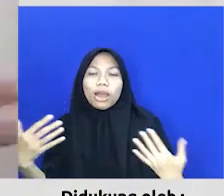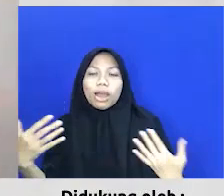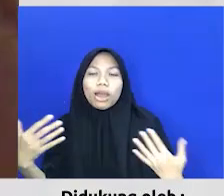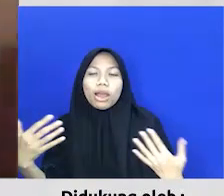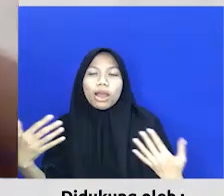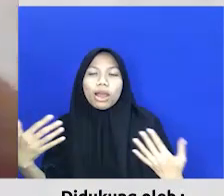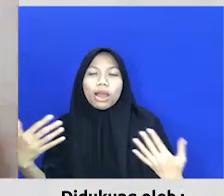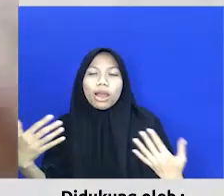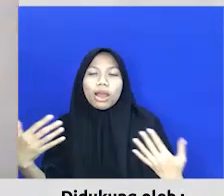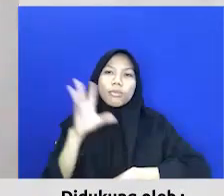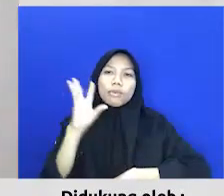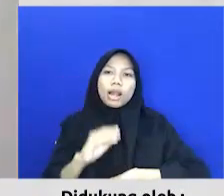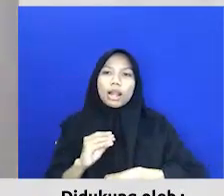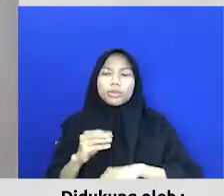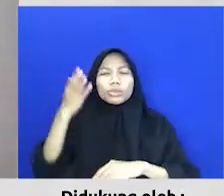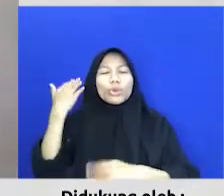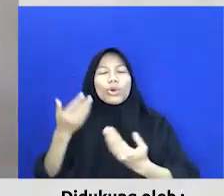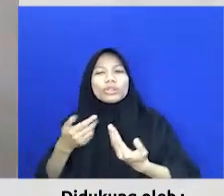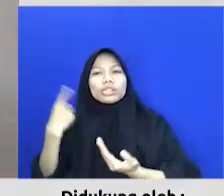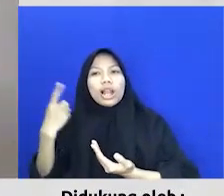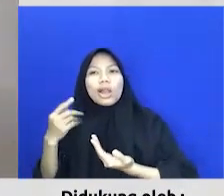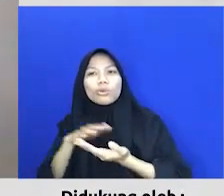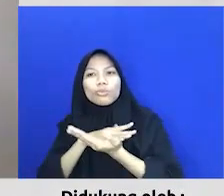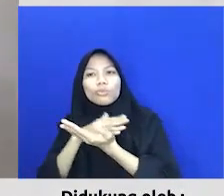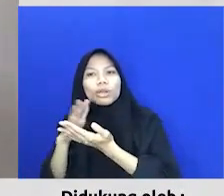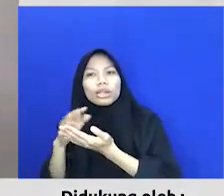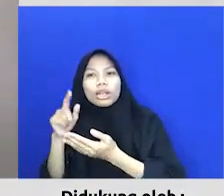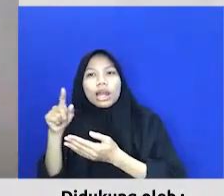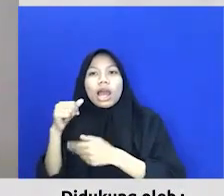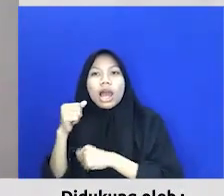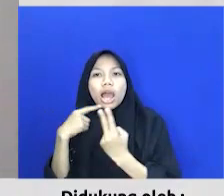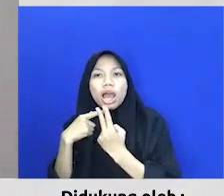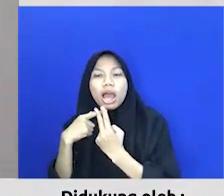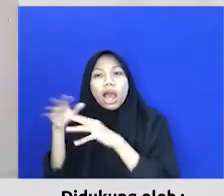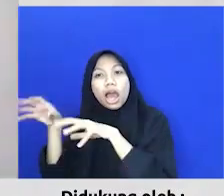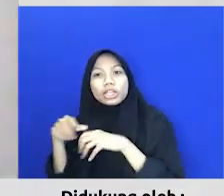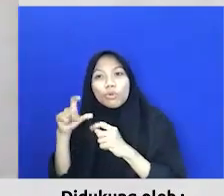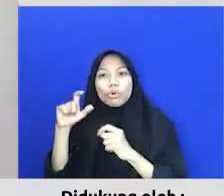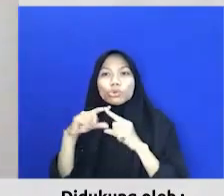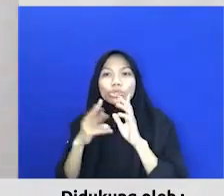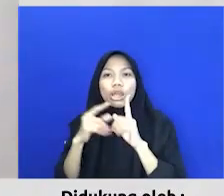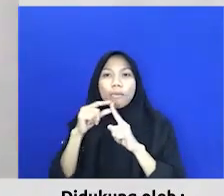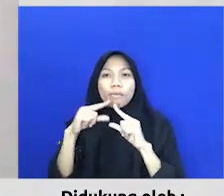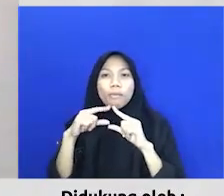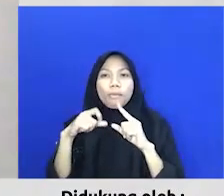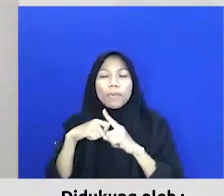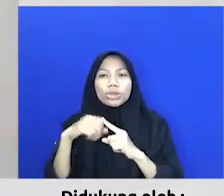Harimau Campak, terus lewat Jam Malam, terus Tiga Dara. Satu hal yang paling